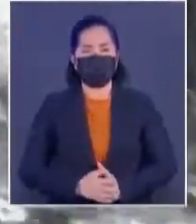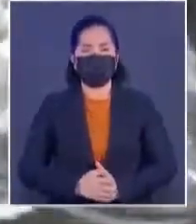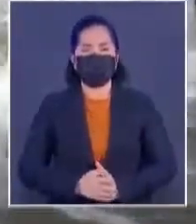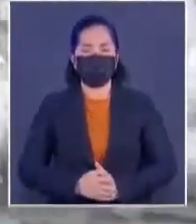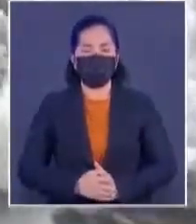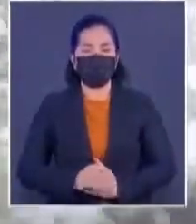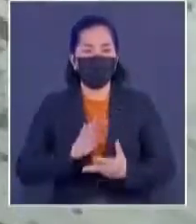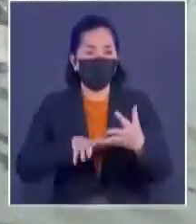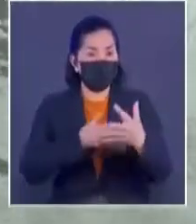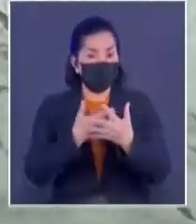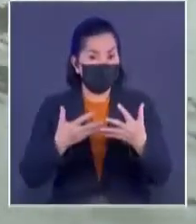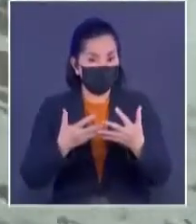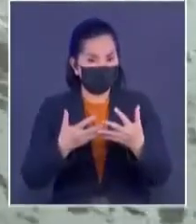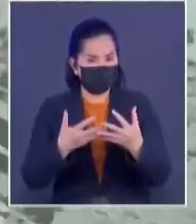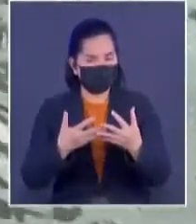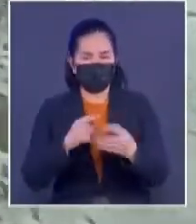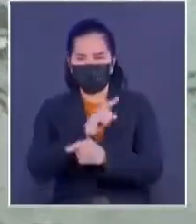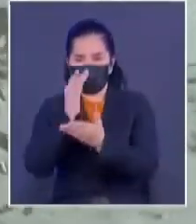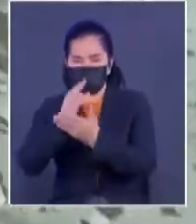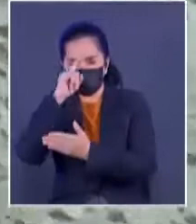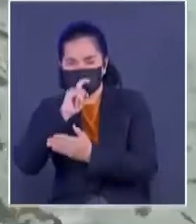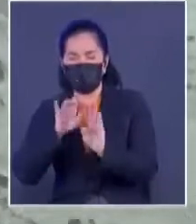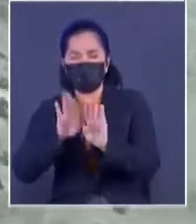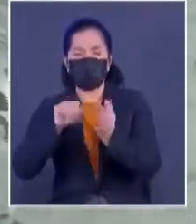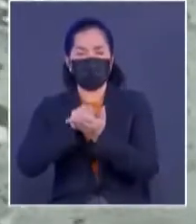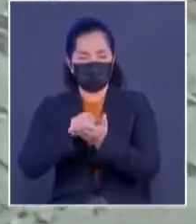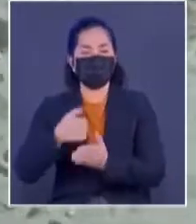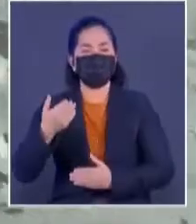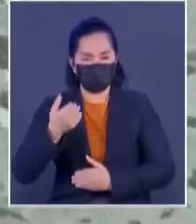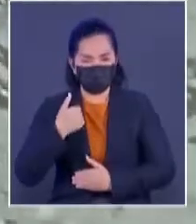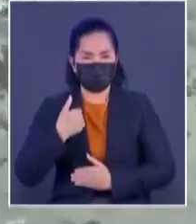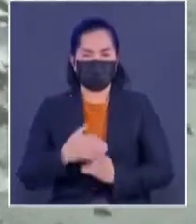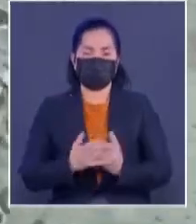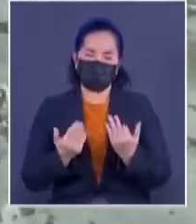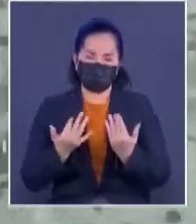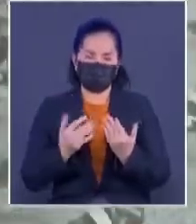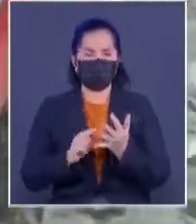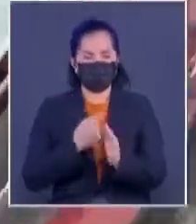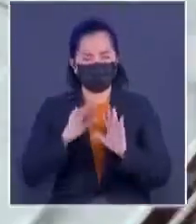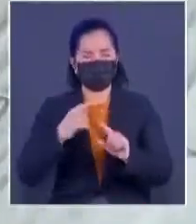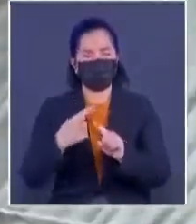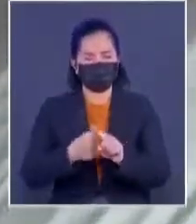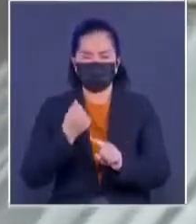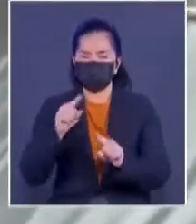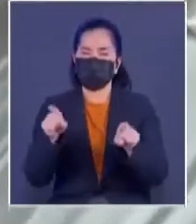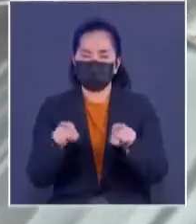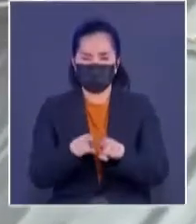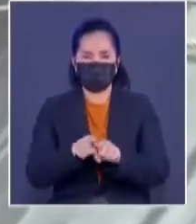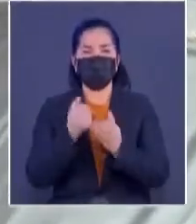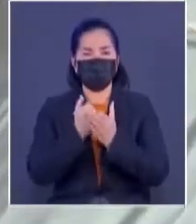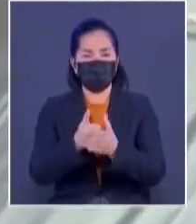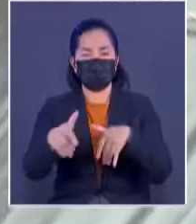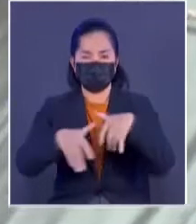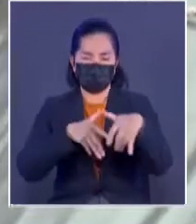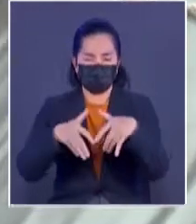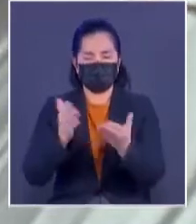รวมถึงแผนการเปิดเดินเรือในวันหยุดเสาร์อาทิตย์แล้วก็วันหยุดนักขัตฤกษ์นี่แหละครับเดี๋ยวจะเริ่มภายในเดือนพฤศจิกายนนี้เพื่ออำนวยความสะดวก